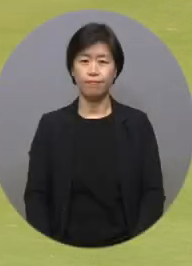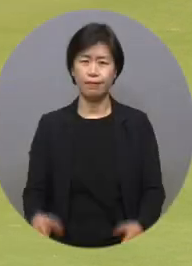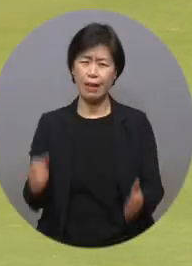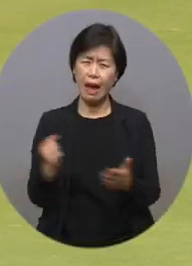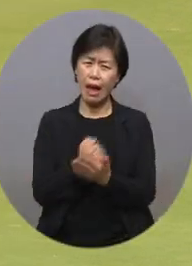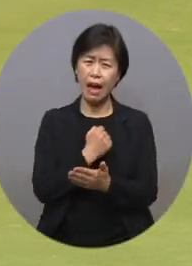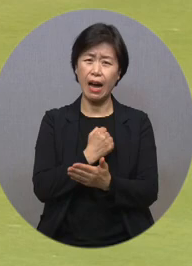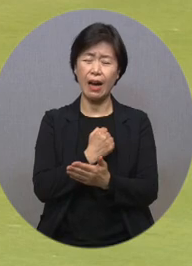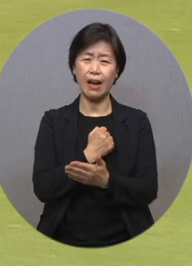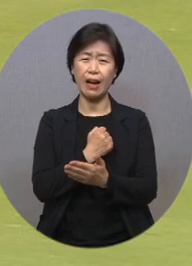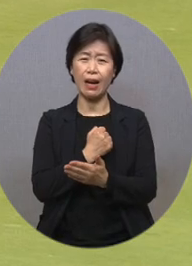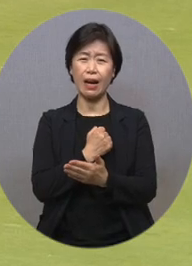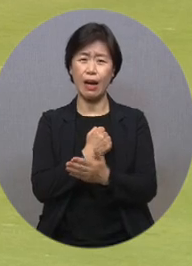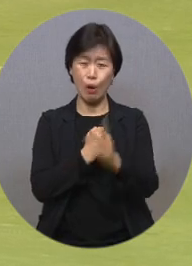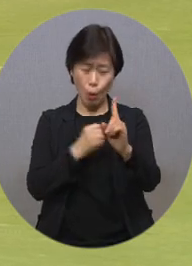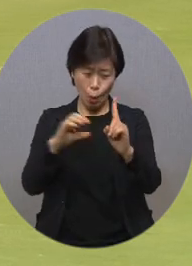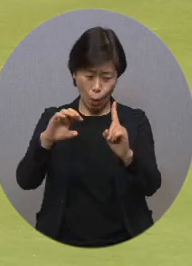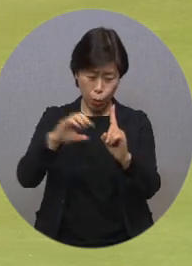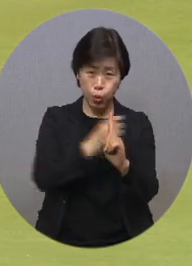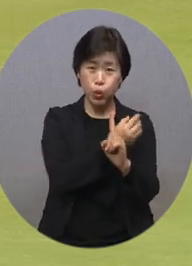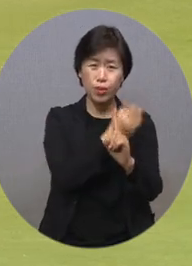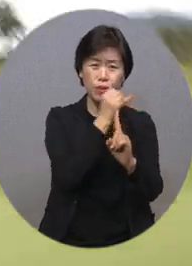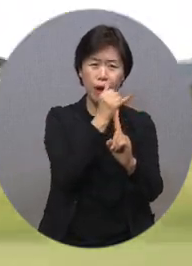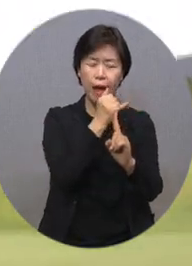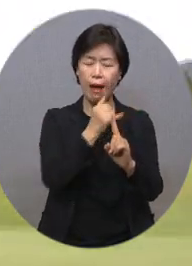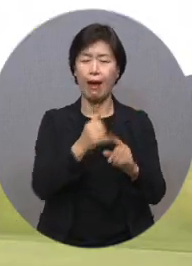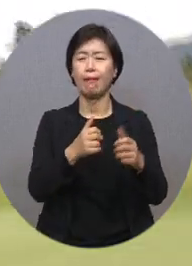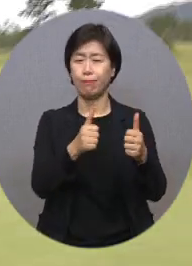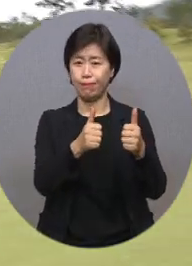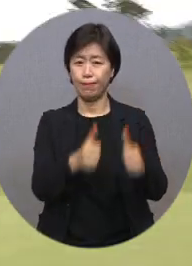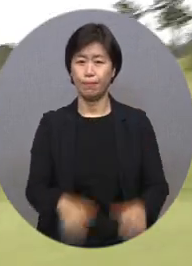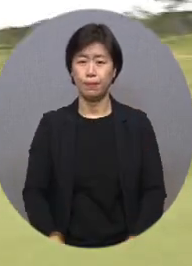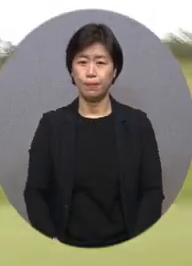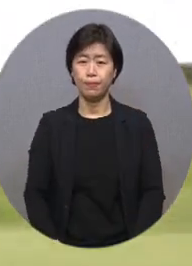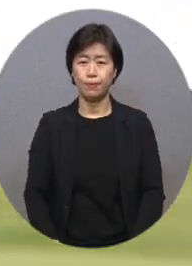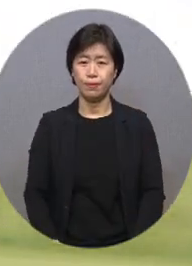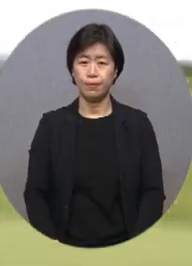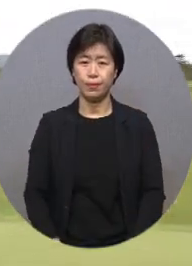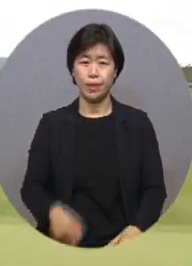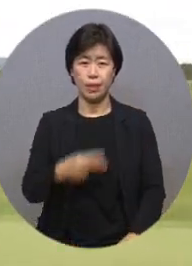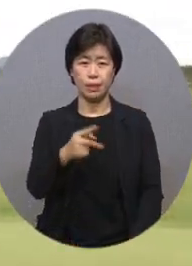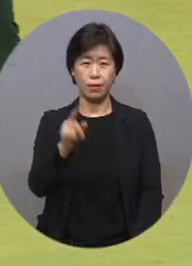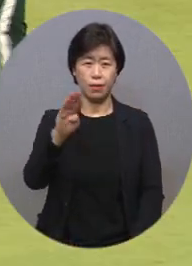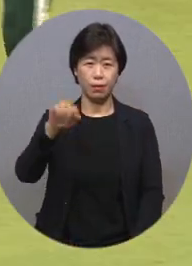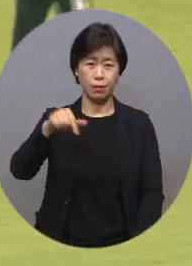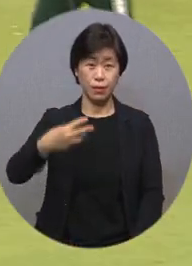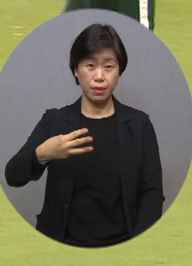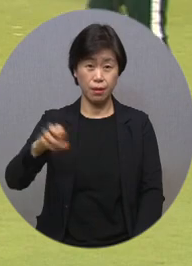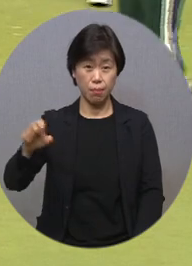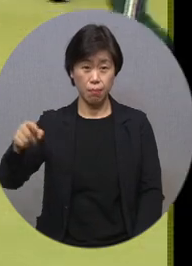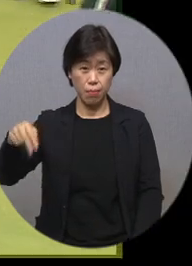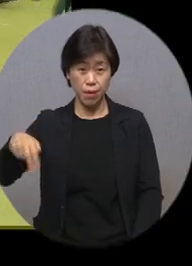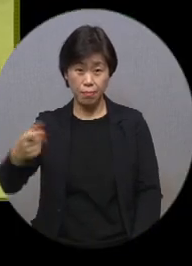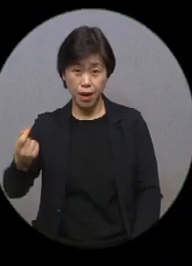오케이. 나이스. 우와. 오케이. 그럼 우리 나이스. 우리는 더블 퍼지지. 네. 그럼 졌어. 졌대요.